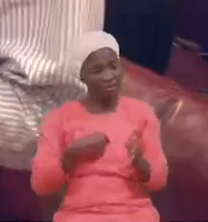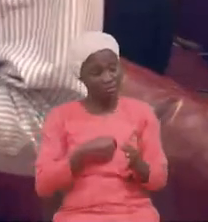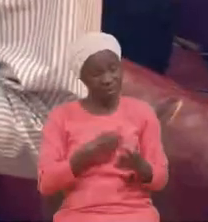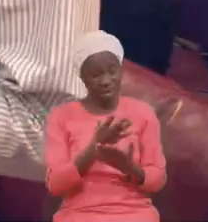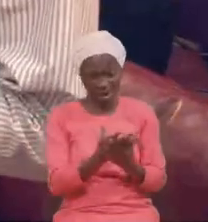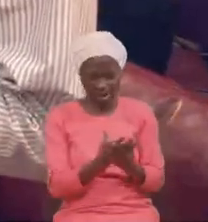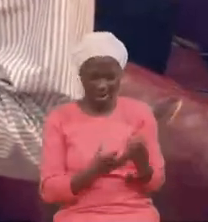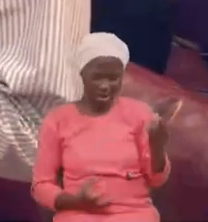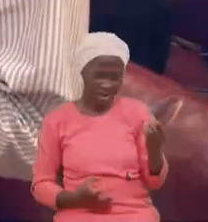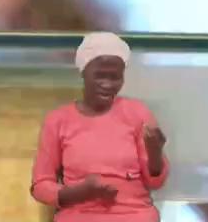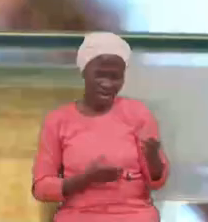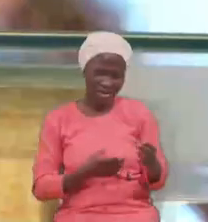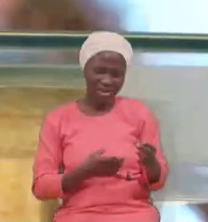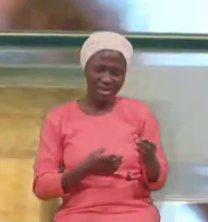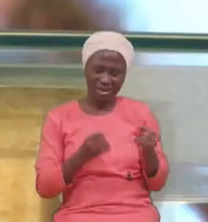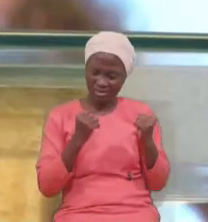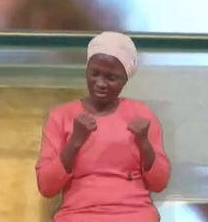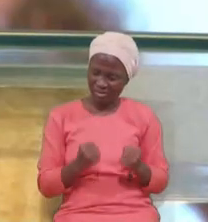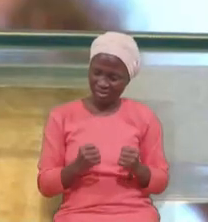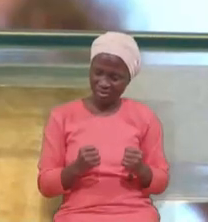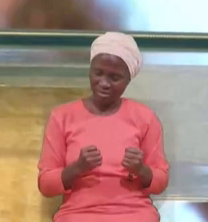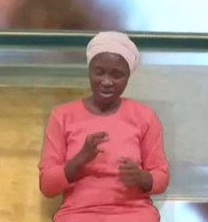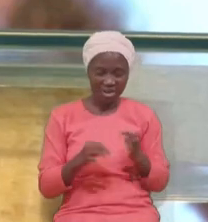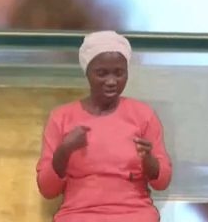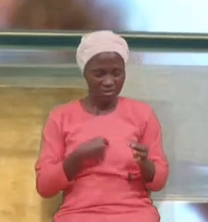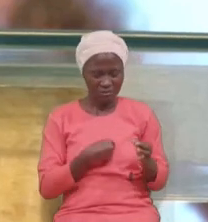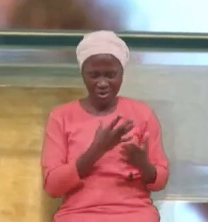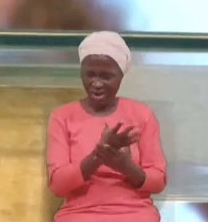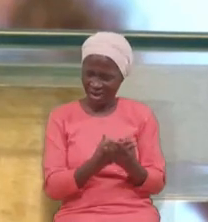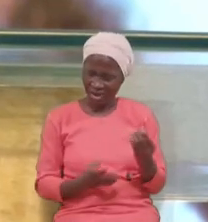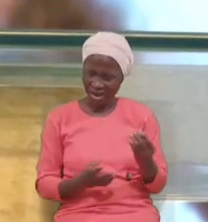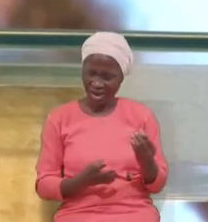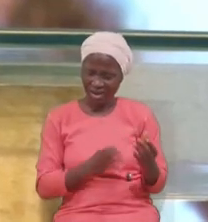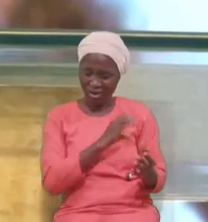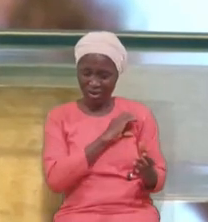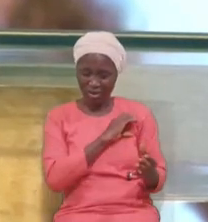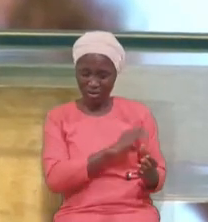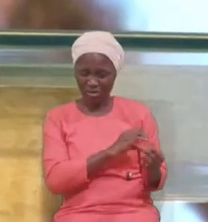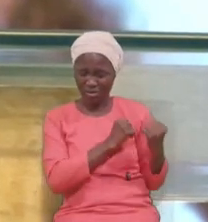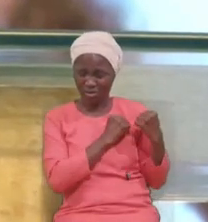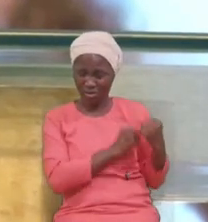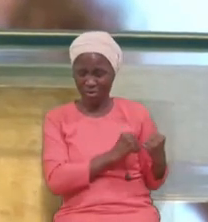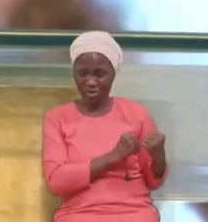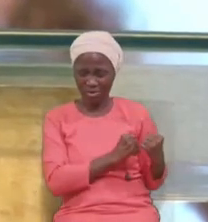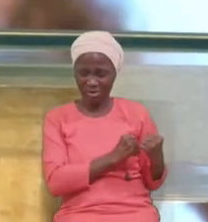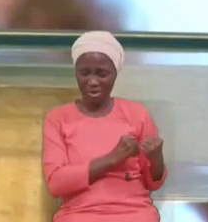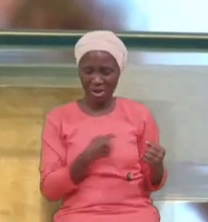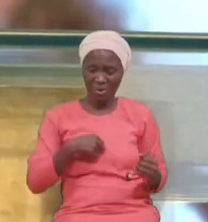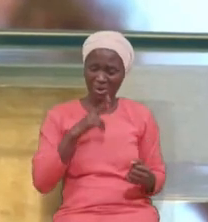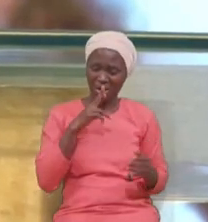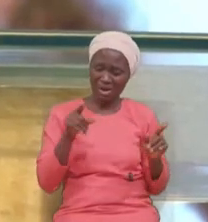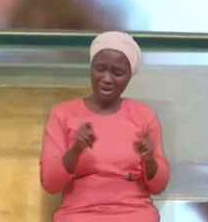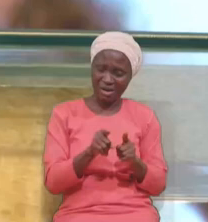Si nous manquons d'épines dorsales, on ne peut pas bien nous tenir